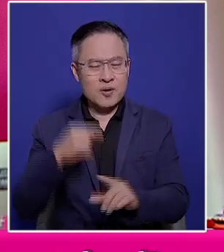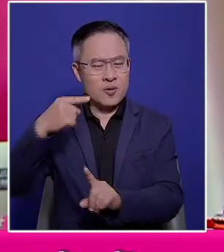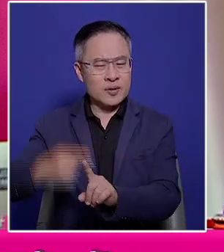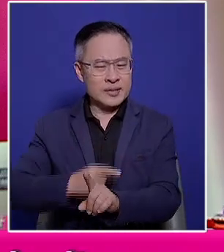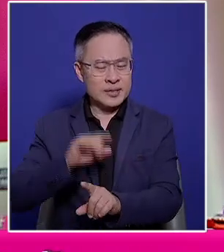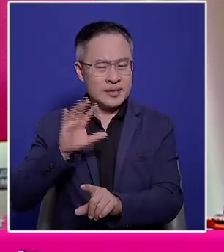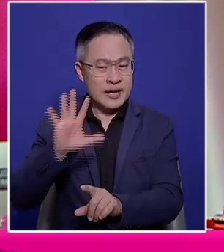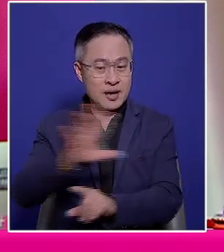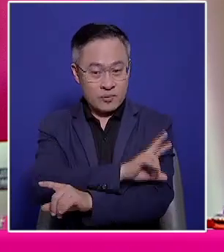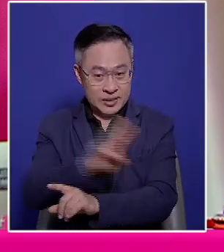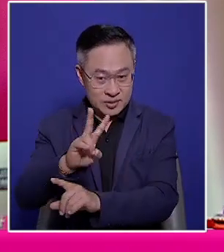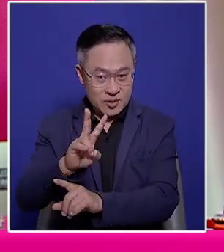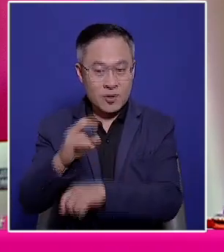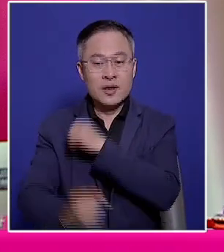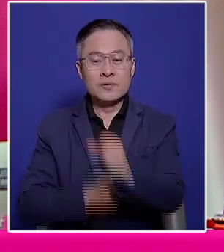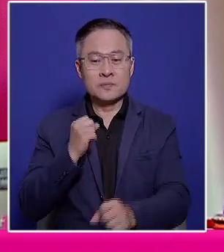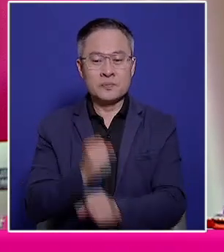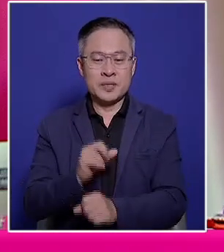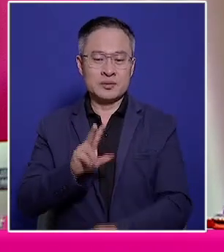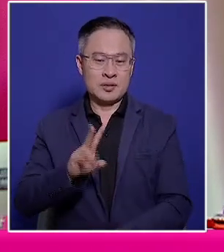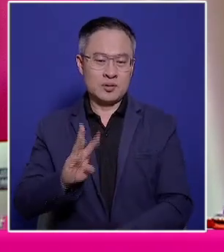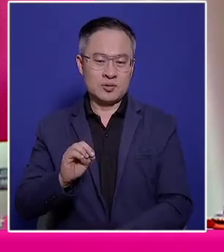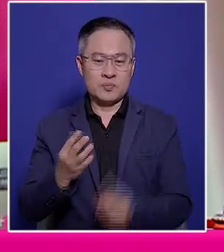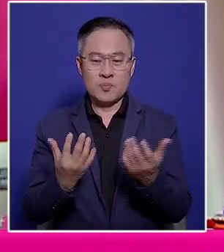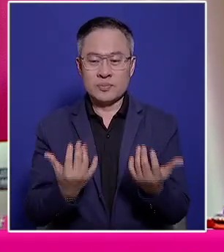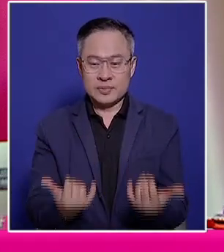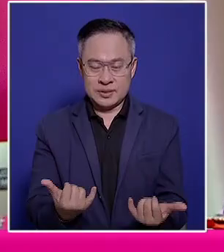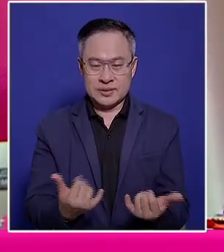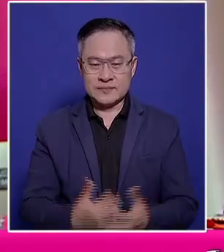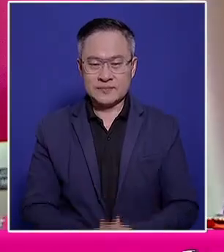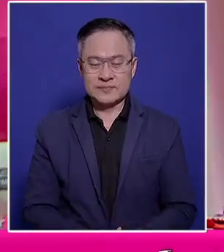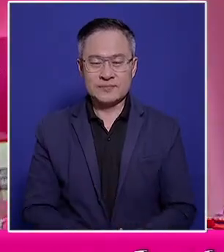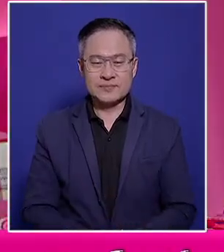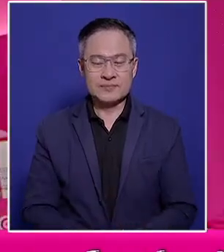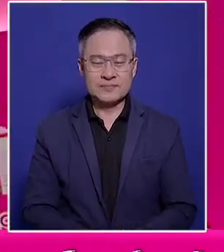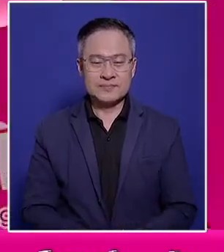ำวันที่2พฤษภาคม2566ได้อย่างเป็นทางการค่ะ